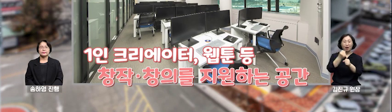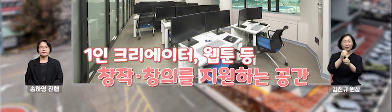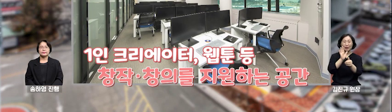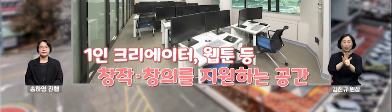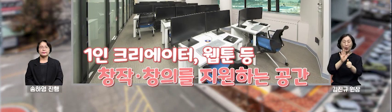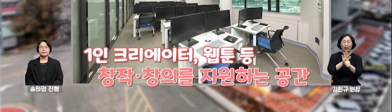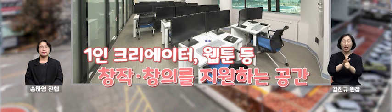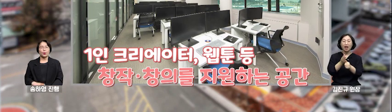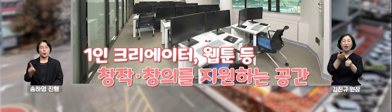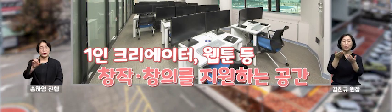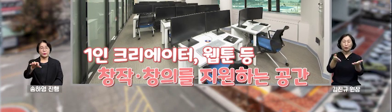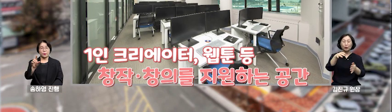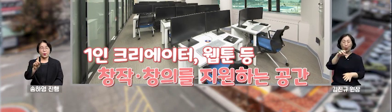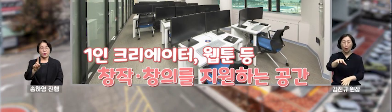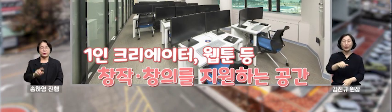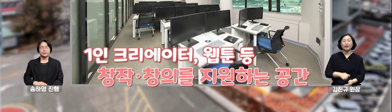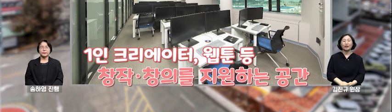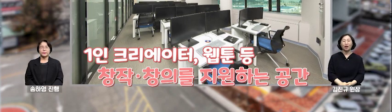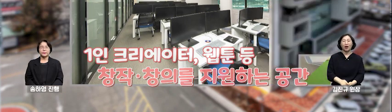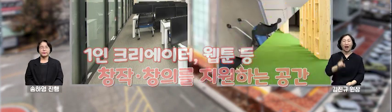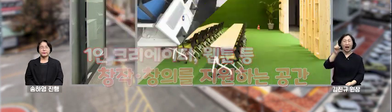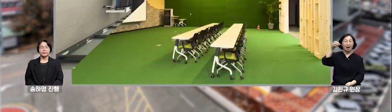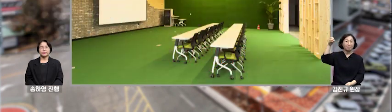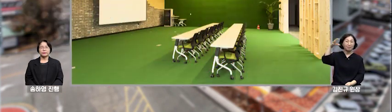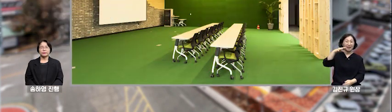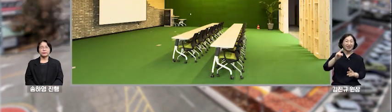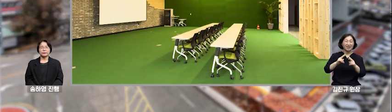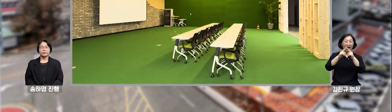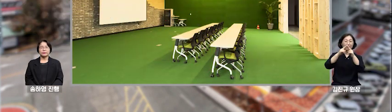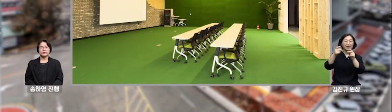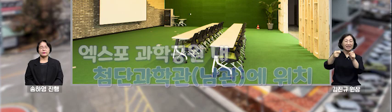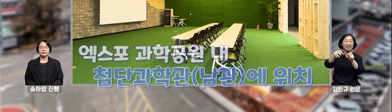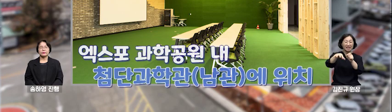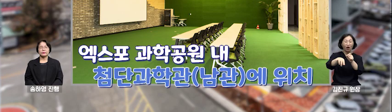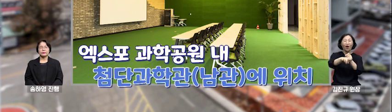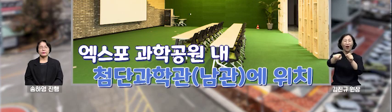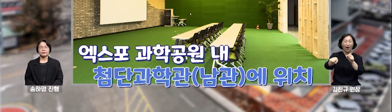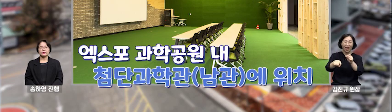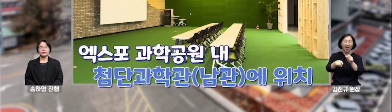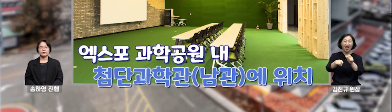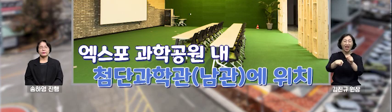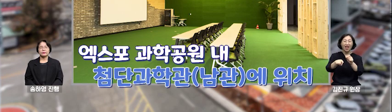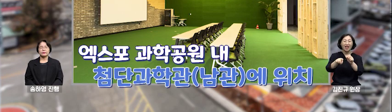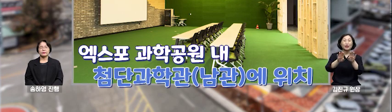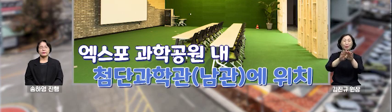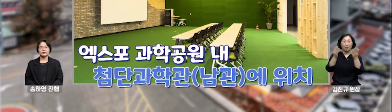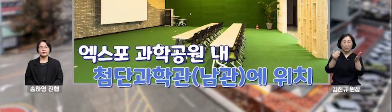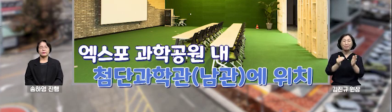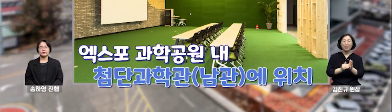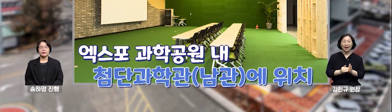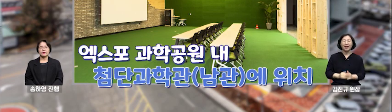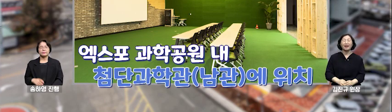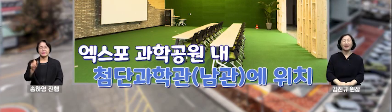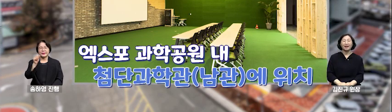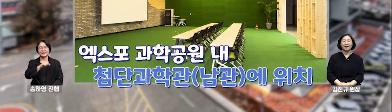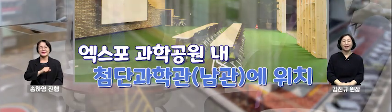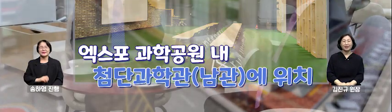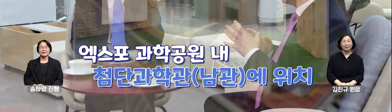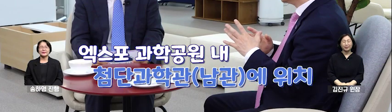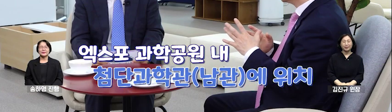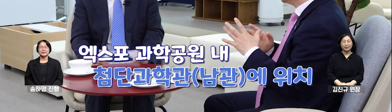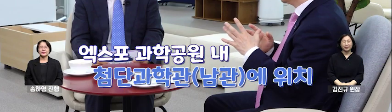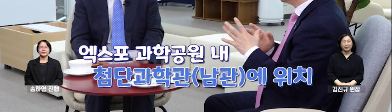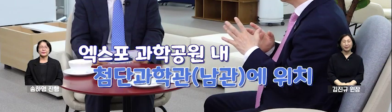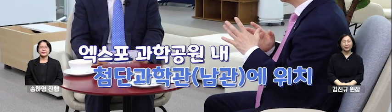넣어줬어요 지금 앞이 탑이 탑을 아루 분 초의 에 저희가 지금 오프 했구요 예 그리고